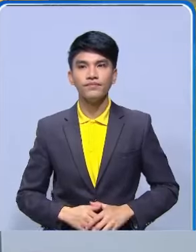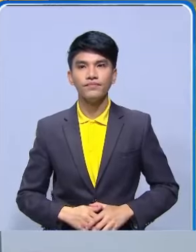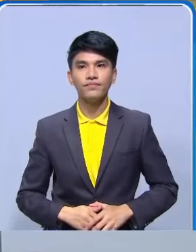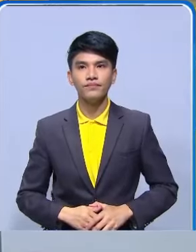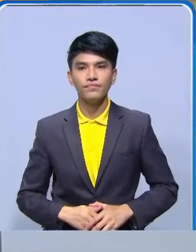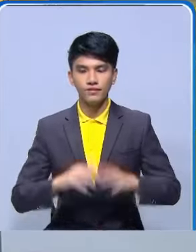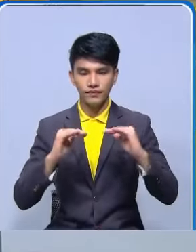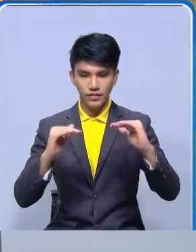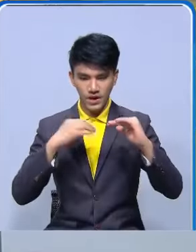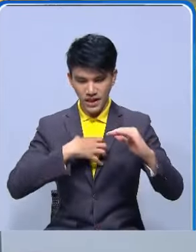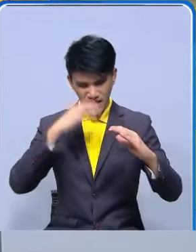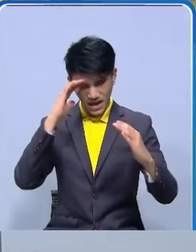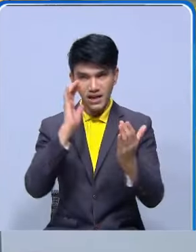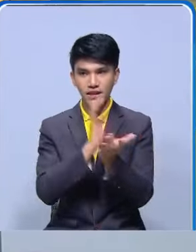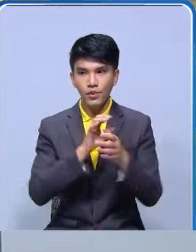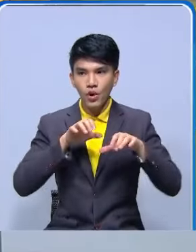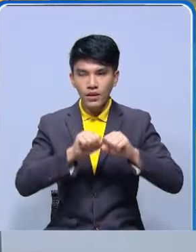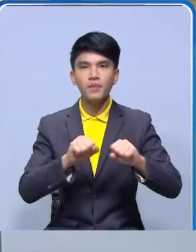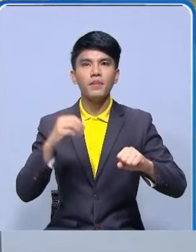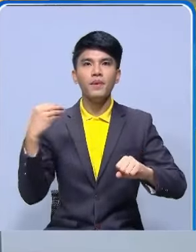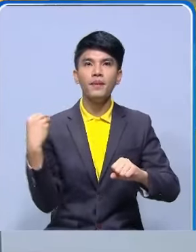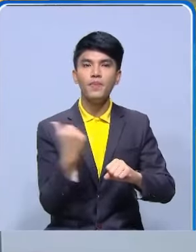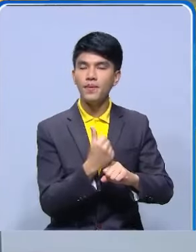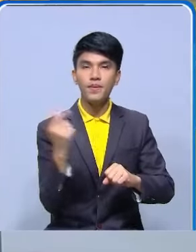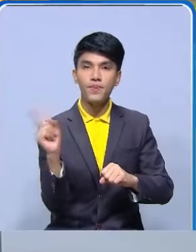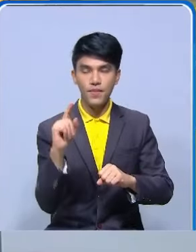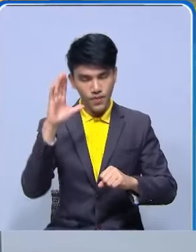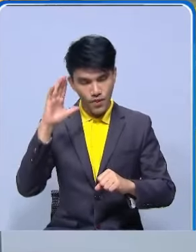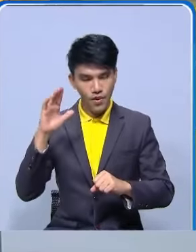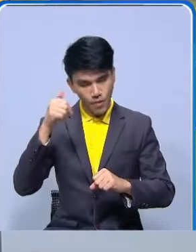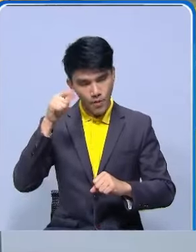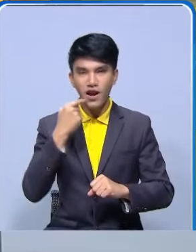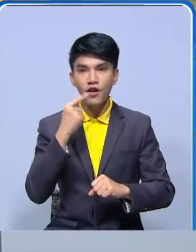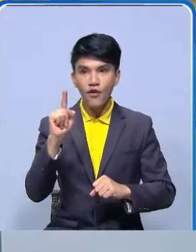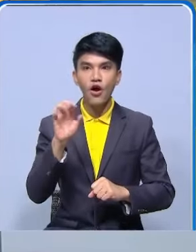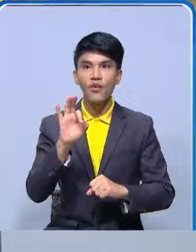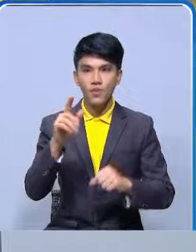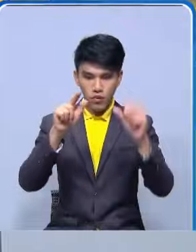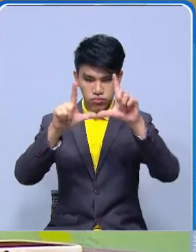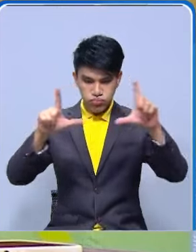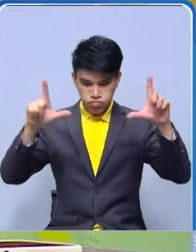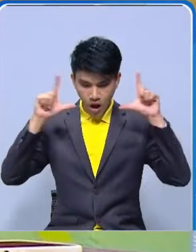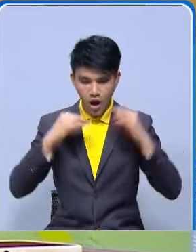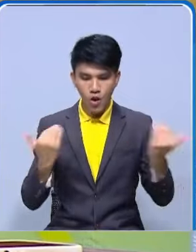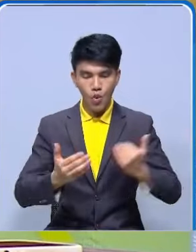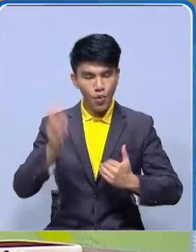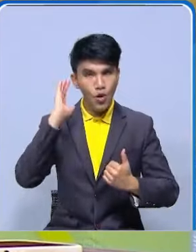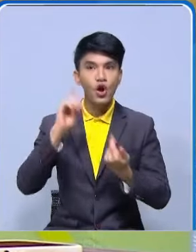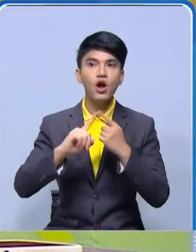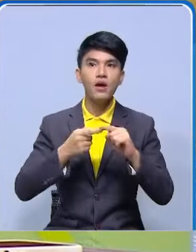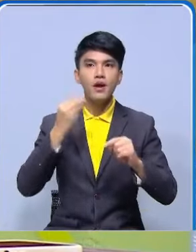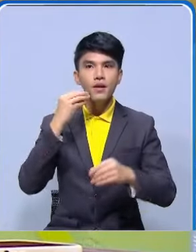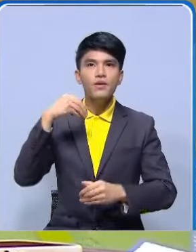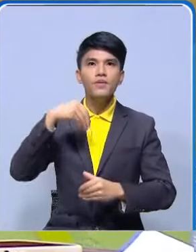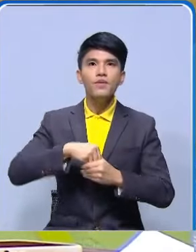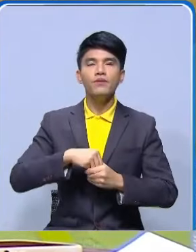อีกคดีที่อยากให้ตำรวจจับกุมผู้ก่อให้โดยเร็วนะครับเป็นเรื่องที่ผู้ปกครองออกมาร้องผ่านเพจดังครับบอกว่าลูกชายกับเพื่อนๆอยู่ที่บ้านตัวเอง